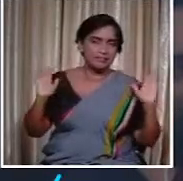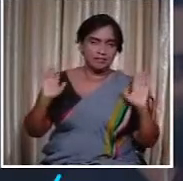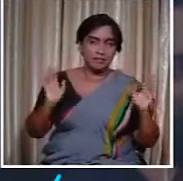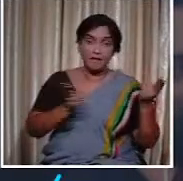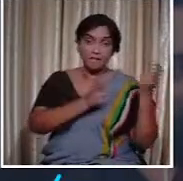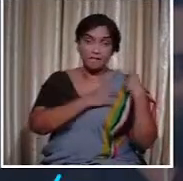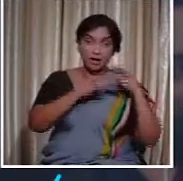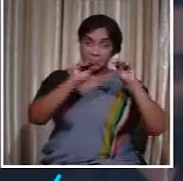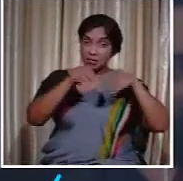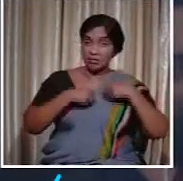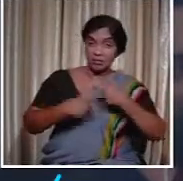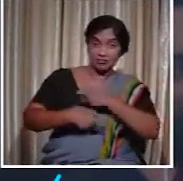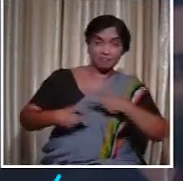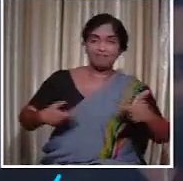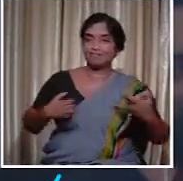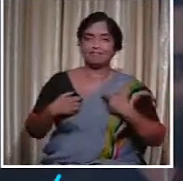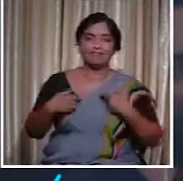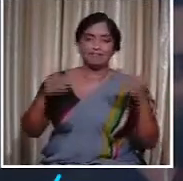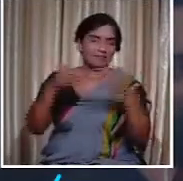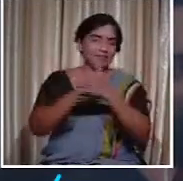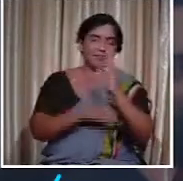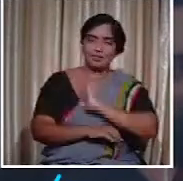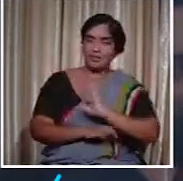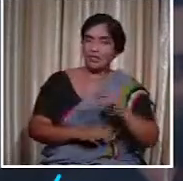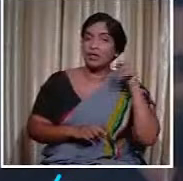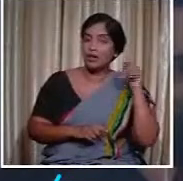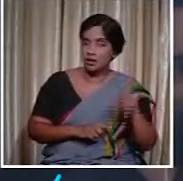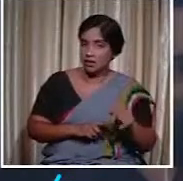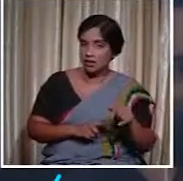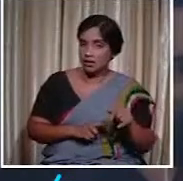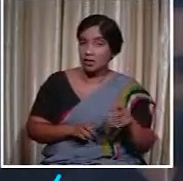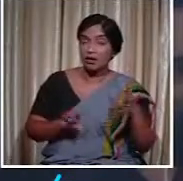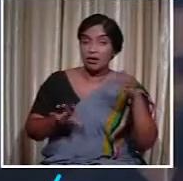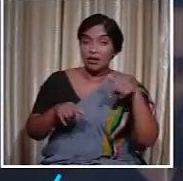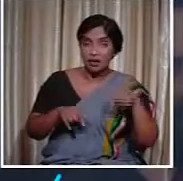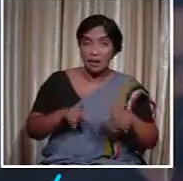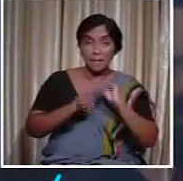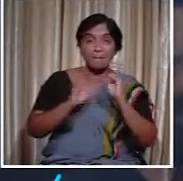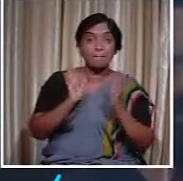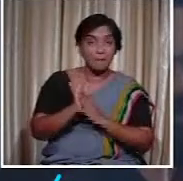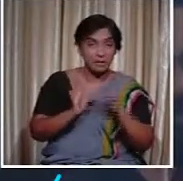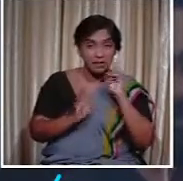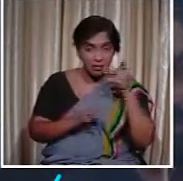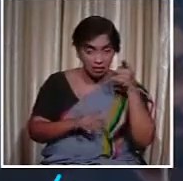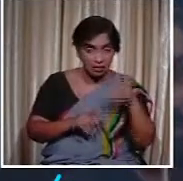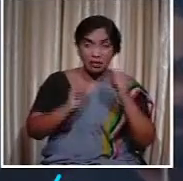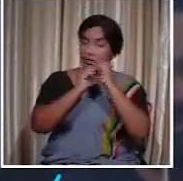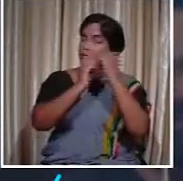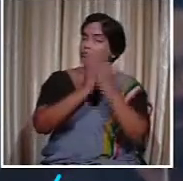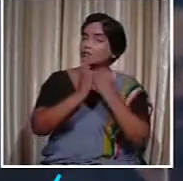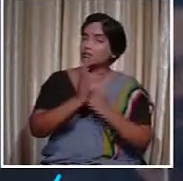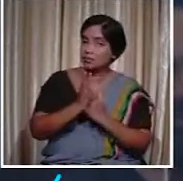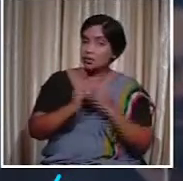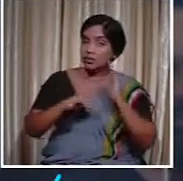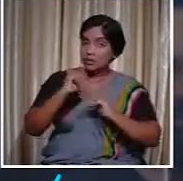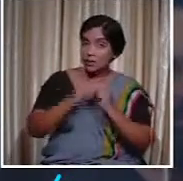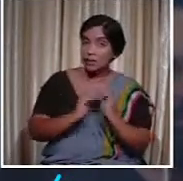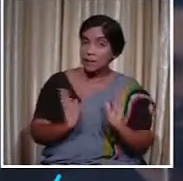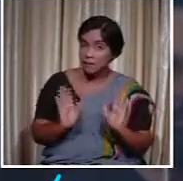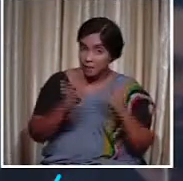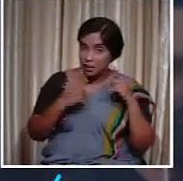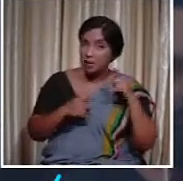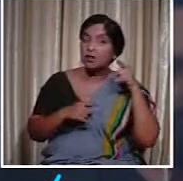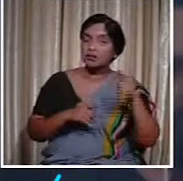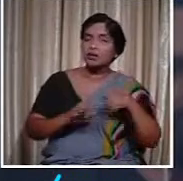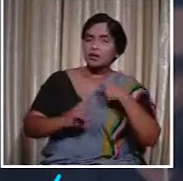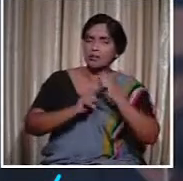තනතුරු වර ප්‍රසාද තාන්න මාන්න වලට මුවා වෙන සූදානම් නැහැ. මේ පත්වලා තියෙන අගමැතිතුමා මේ වැඩපිළිවෙල වල ක්‍රියාත්මක කරනවා නම් ඒක